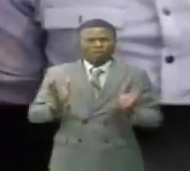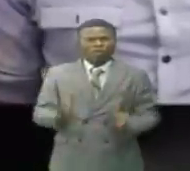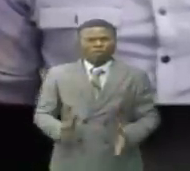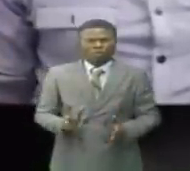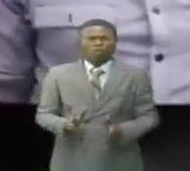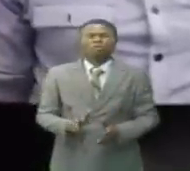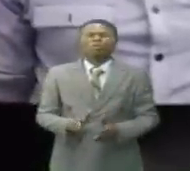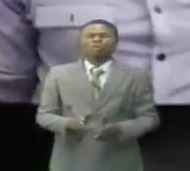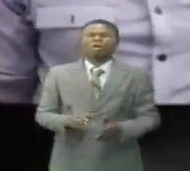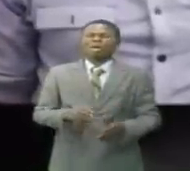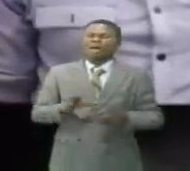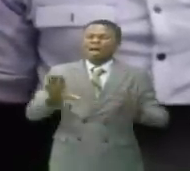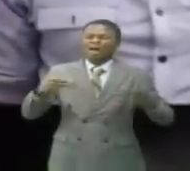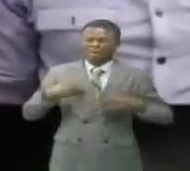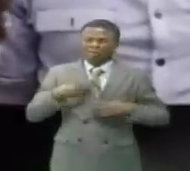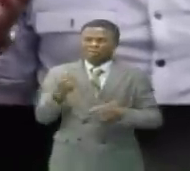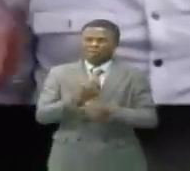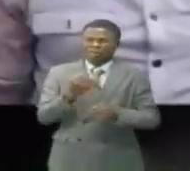former massivement de l'armée.